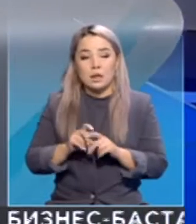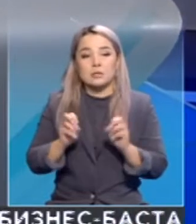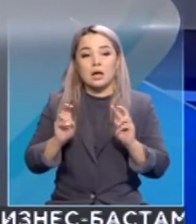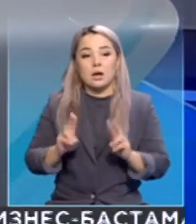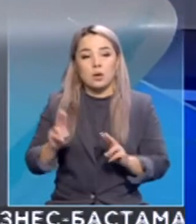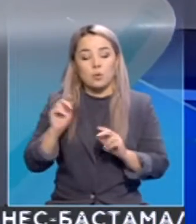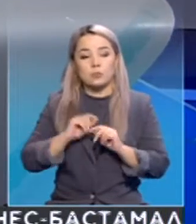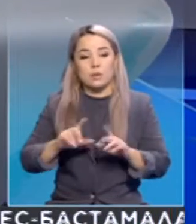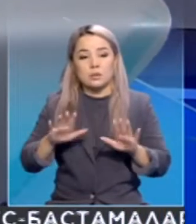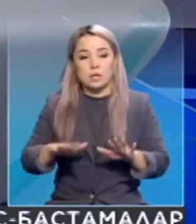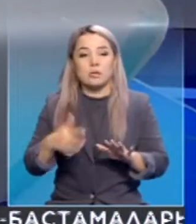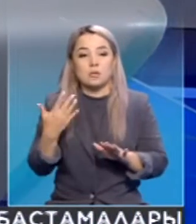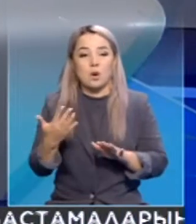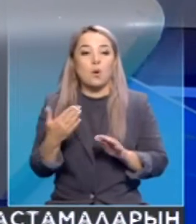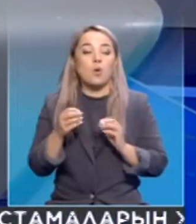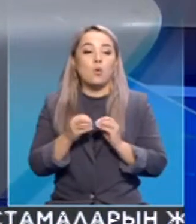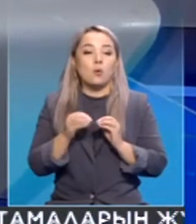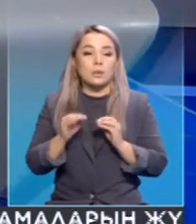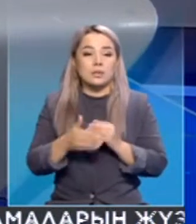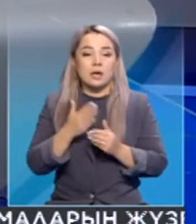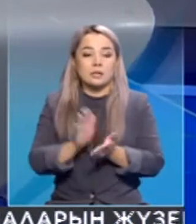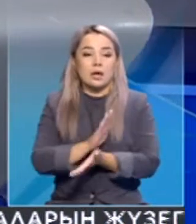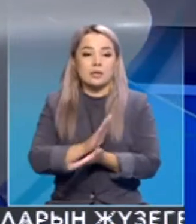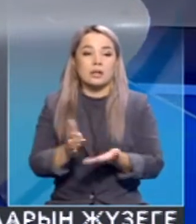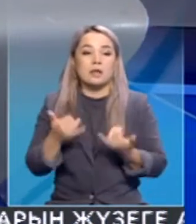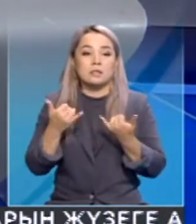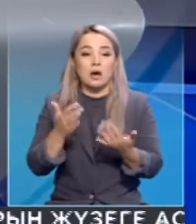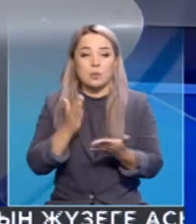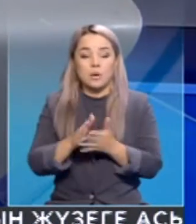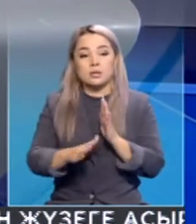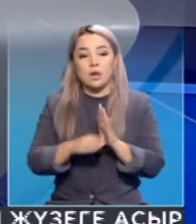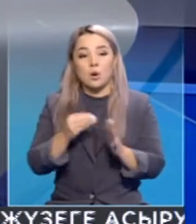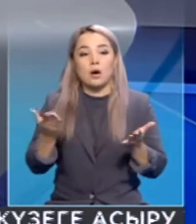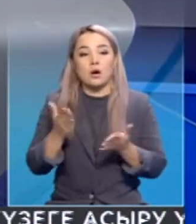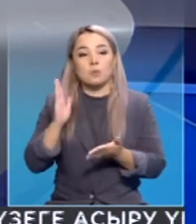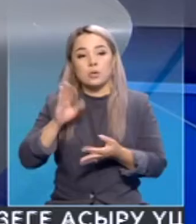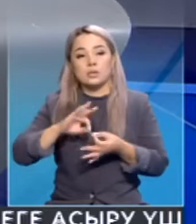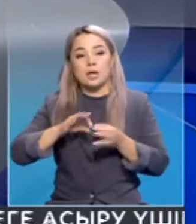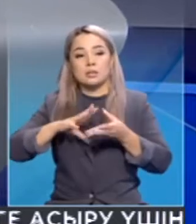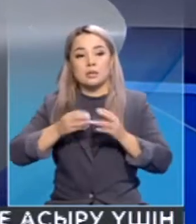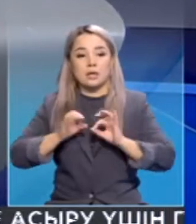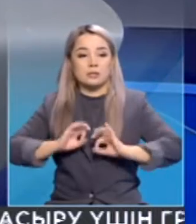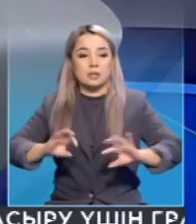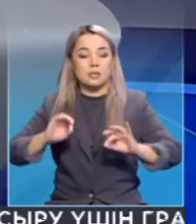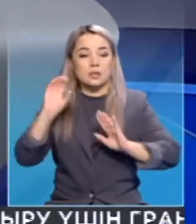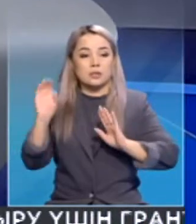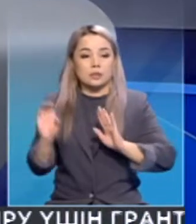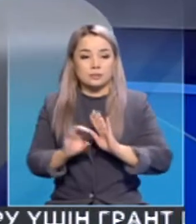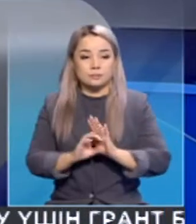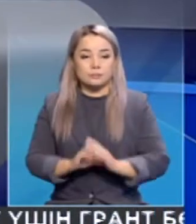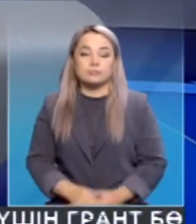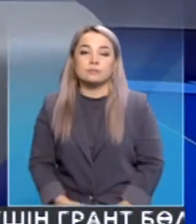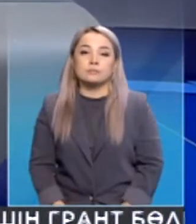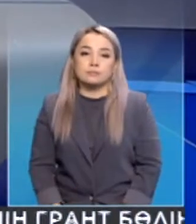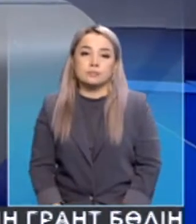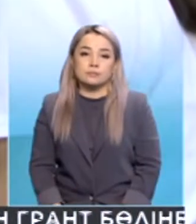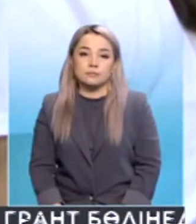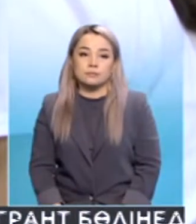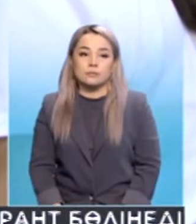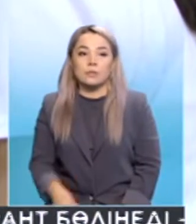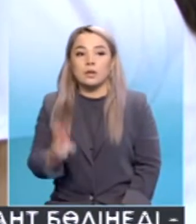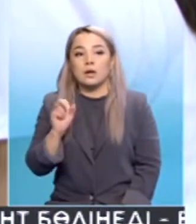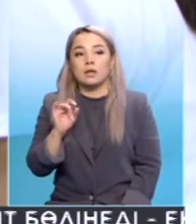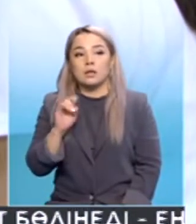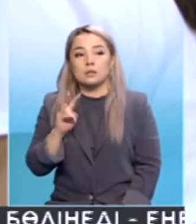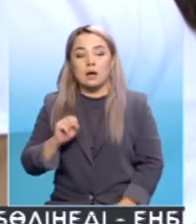арнайы 10 мың грант бөлінген. Арман жетегіне ерген талапкерлердің таңдауы қалай болып жатыр? Дарын Сағитов тарқатады. Карина